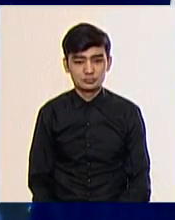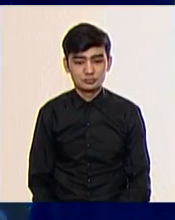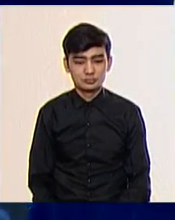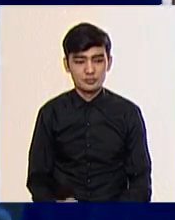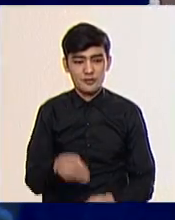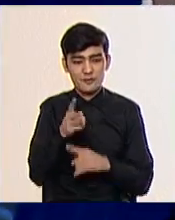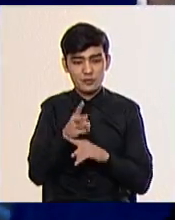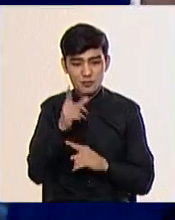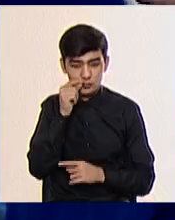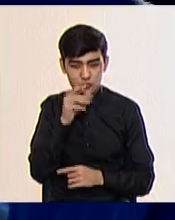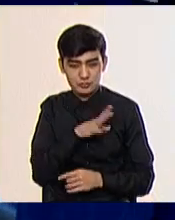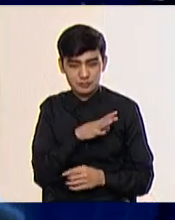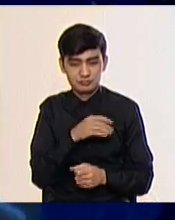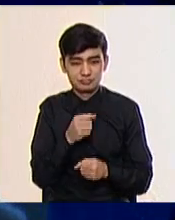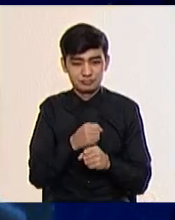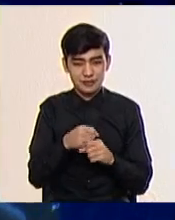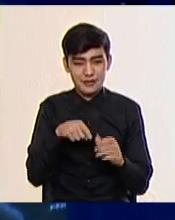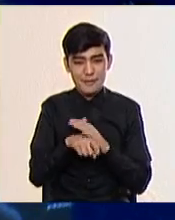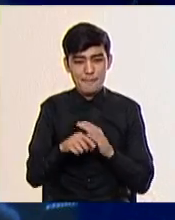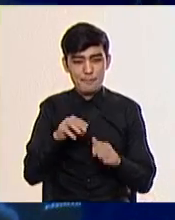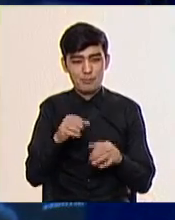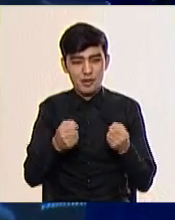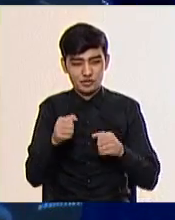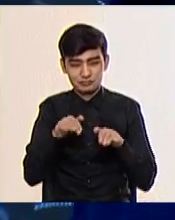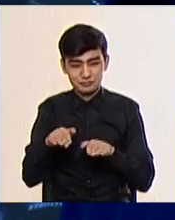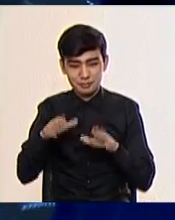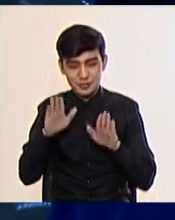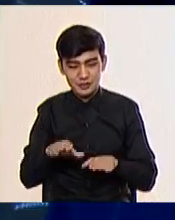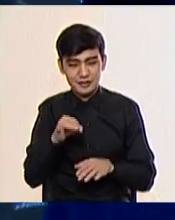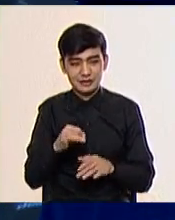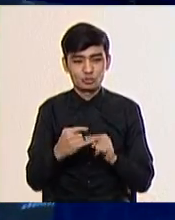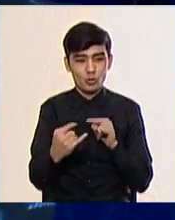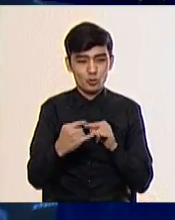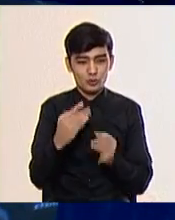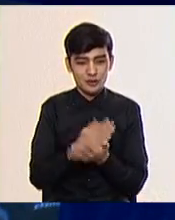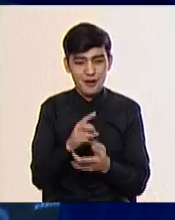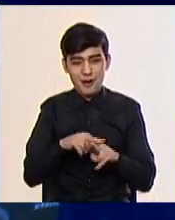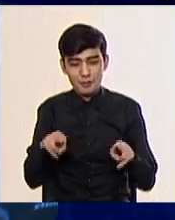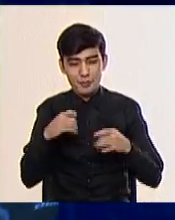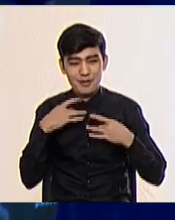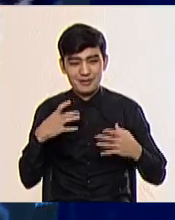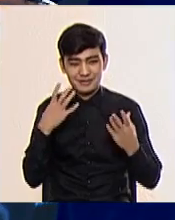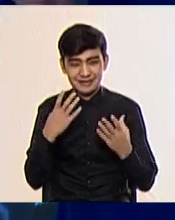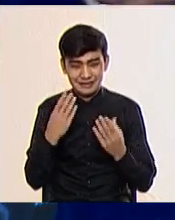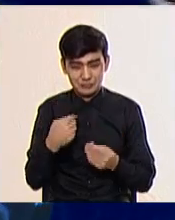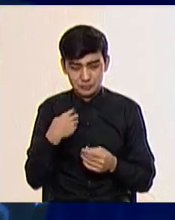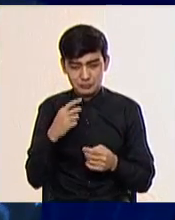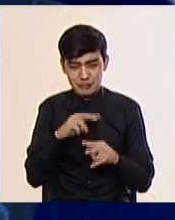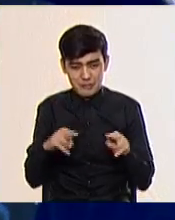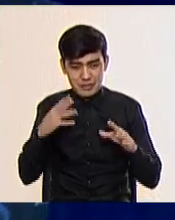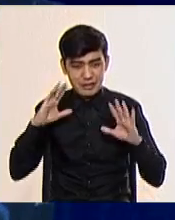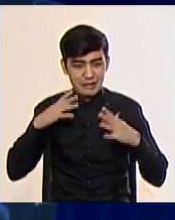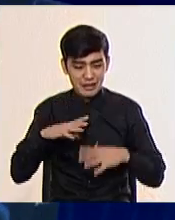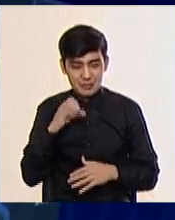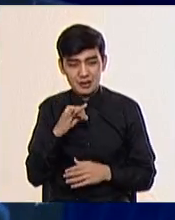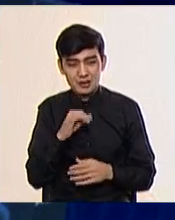На видео мужчина проводит экскурсию по парковке с накрытыми столами, говорит, что подобных мероприятий еще нигде не было. По